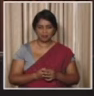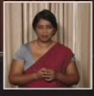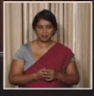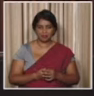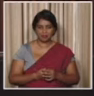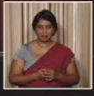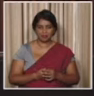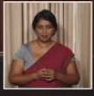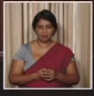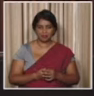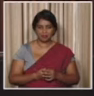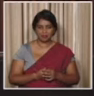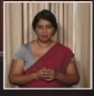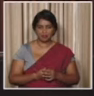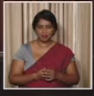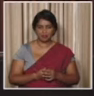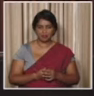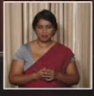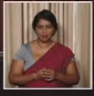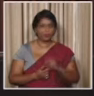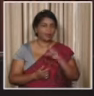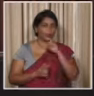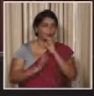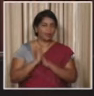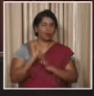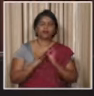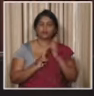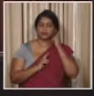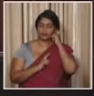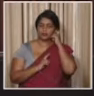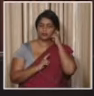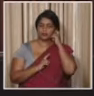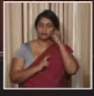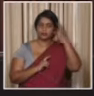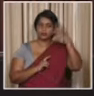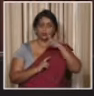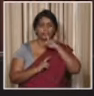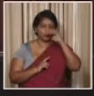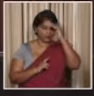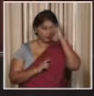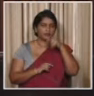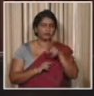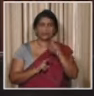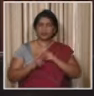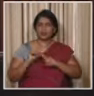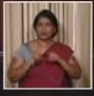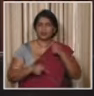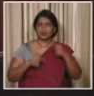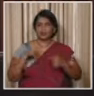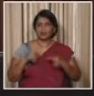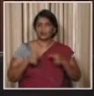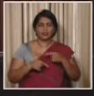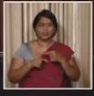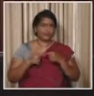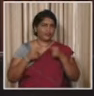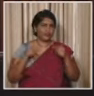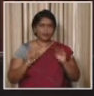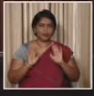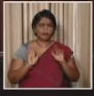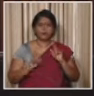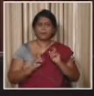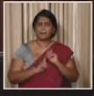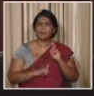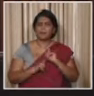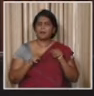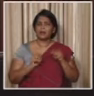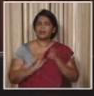ගරු අධිකරණ මැතිතුමා. විජයගත නායකතුමනි අපි මේ සාකච්ඡා විවාද වලට කිසිසේත්ම විරුද්ධ නැහැ. නමුත් මේ